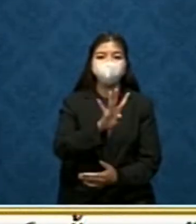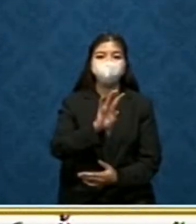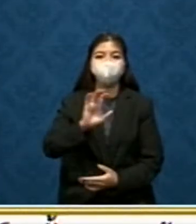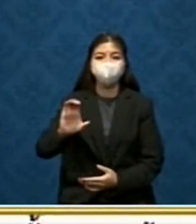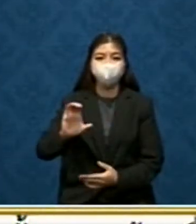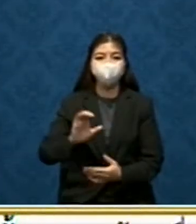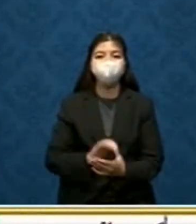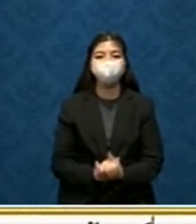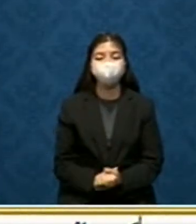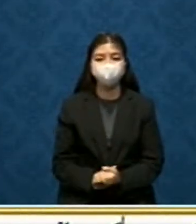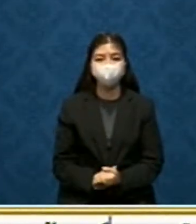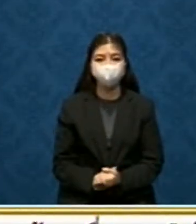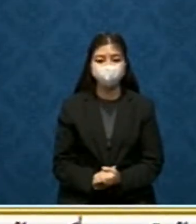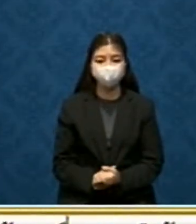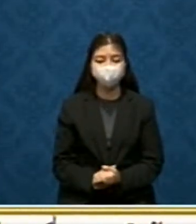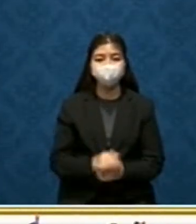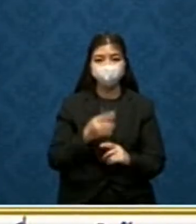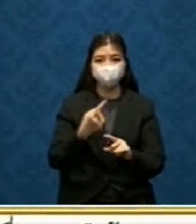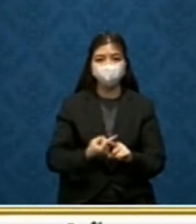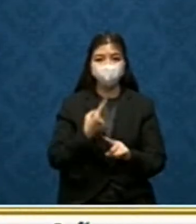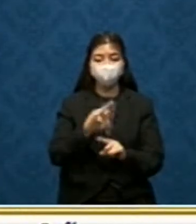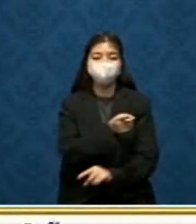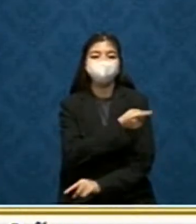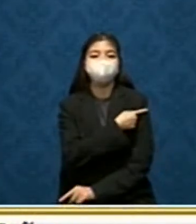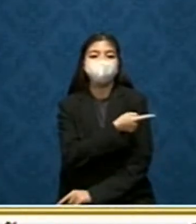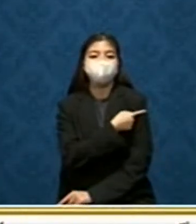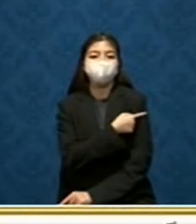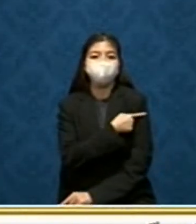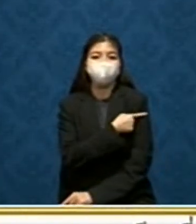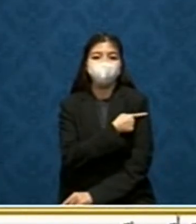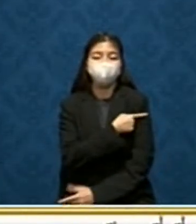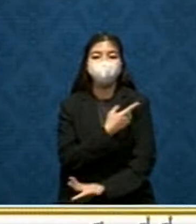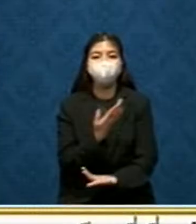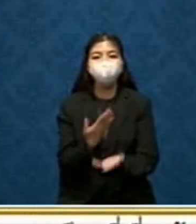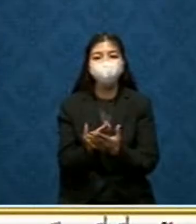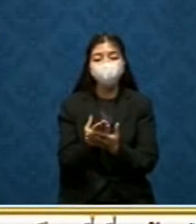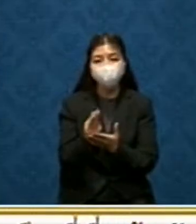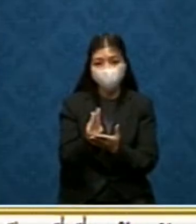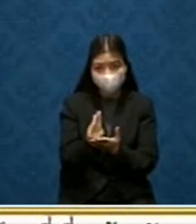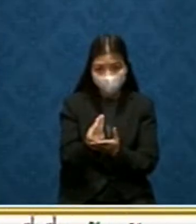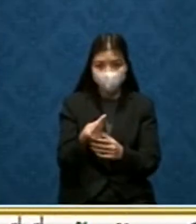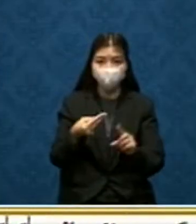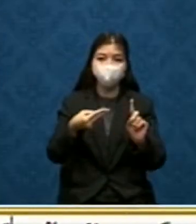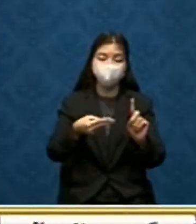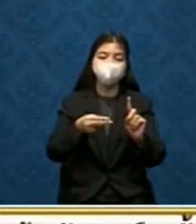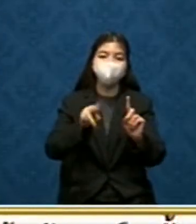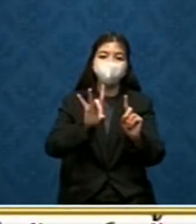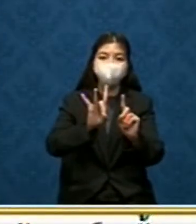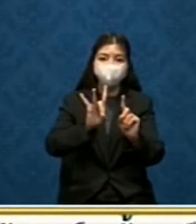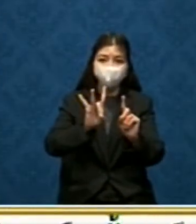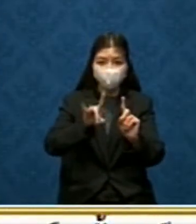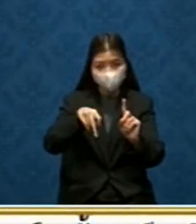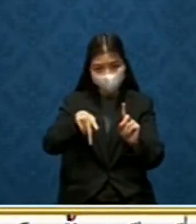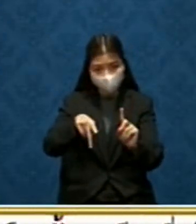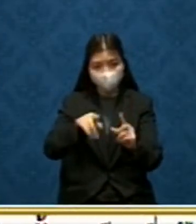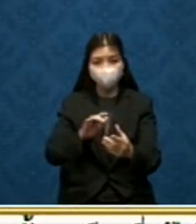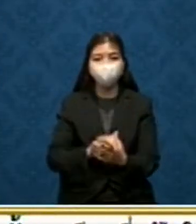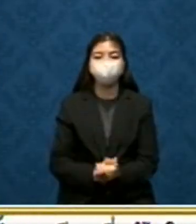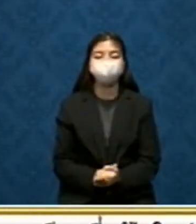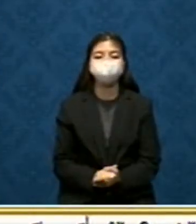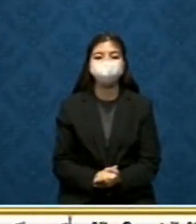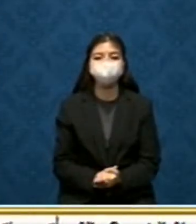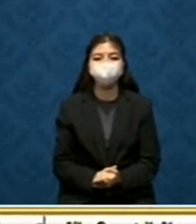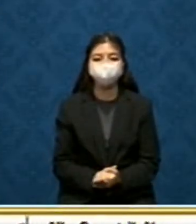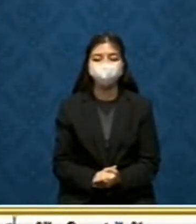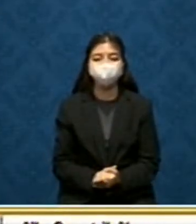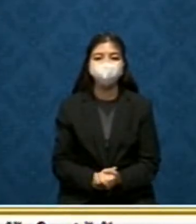ท่านไปบอกเขาว่าเงินเดอนประยาตรีเทาไ่หมื่นแปดท่านเขาไปบอกไเขาว่า